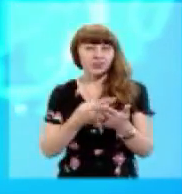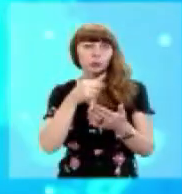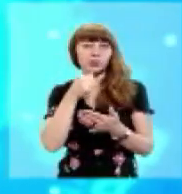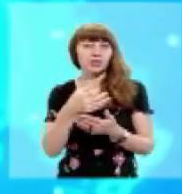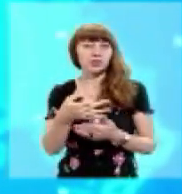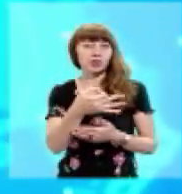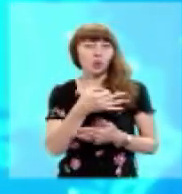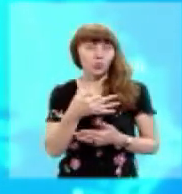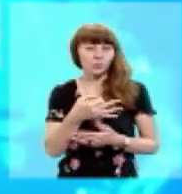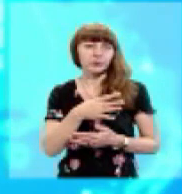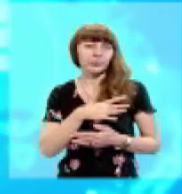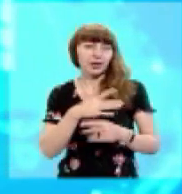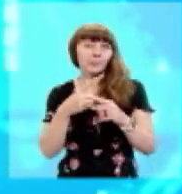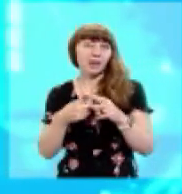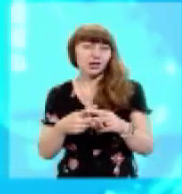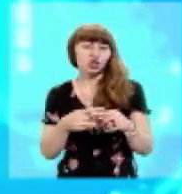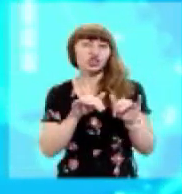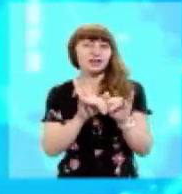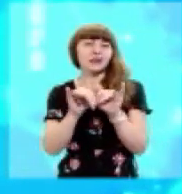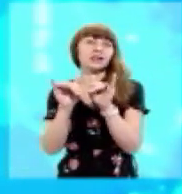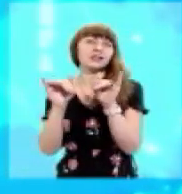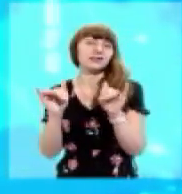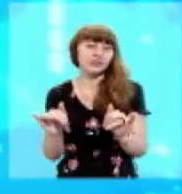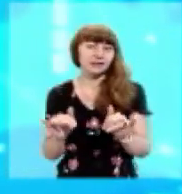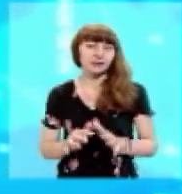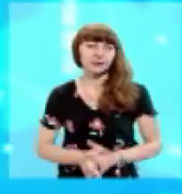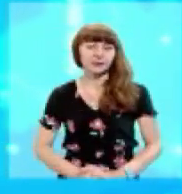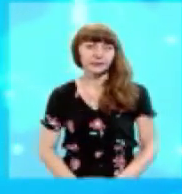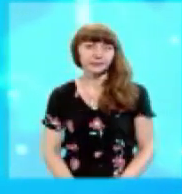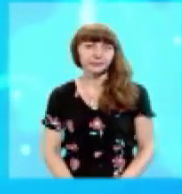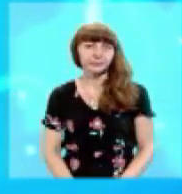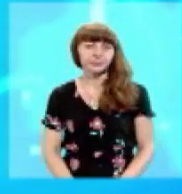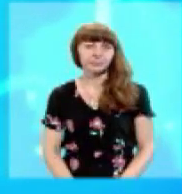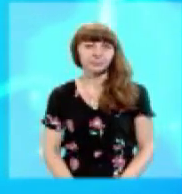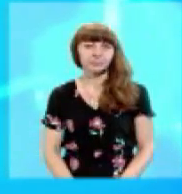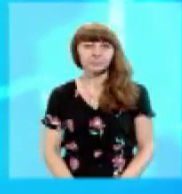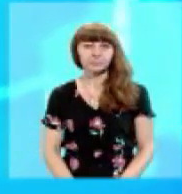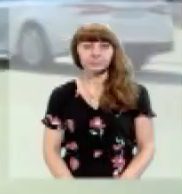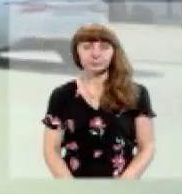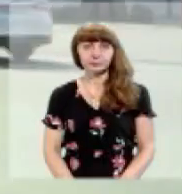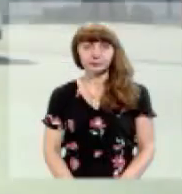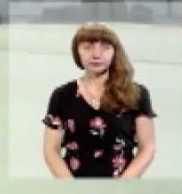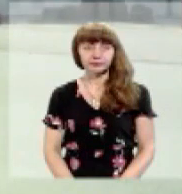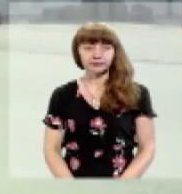тіктеліп келеді. Мысалы, Қарабалық ауданында жолдар жаңартылып, халық сапалы ауыз сумен қамтылуда.